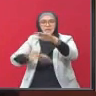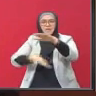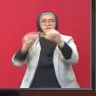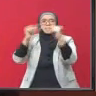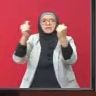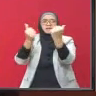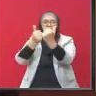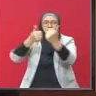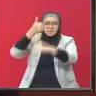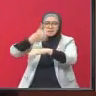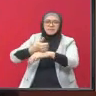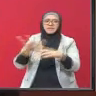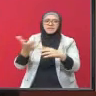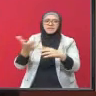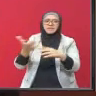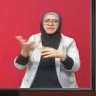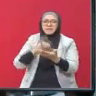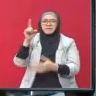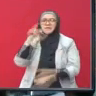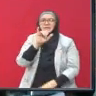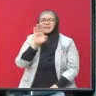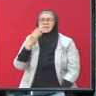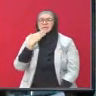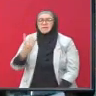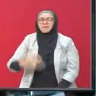itu saja yang umat kasih